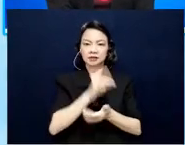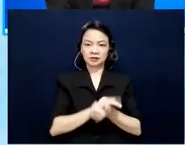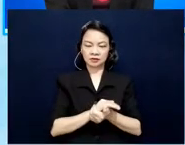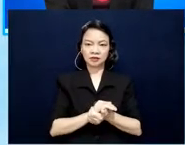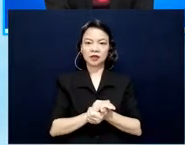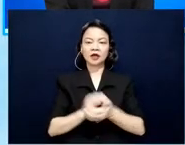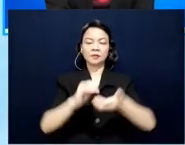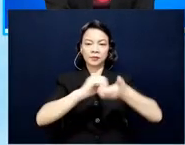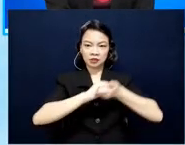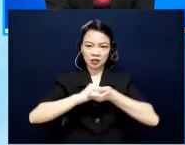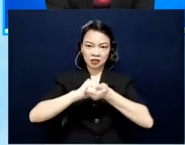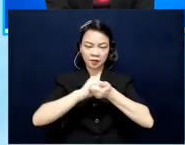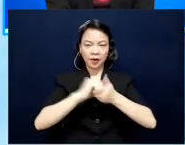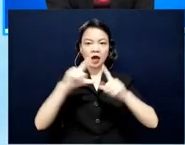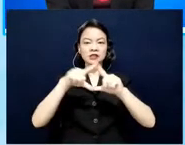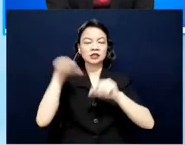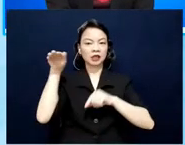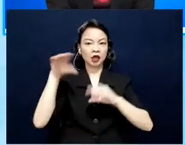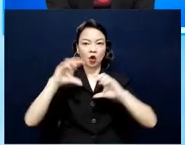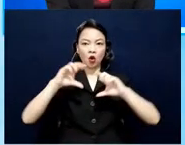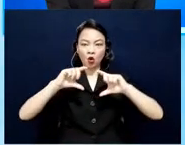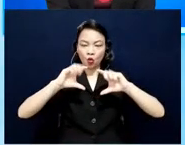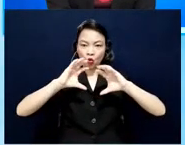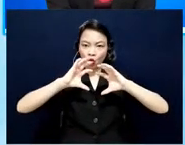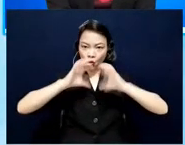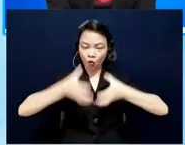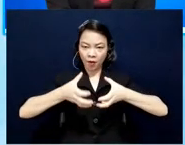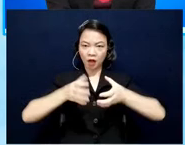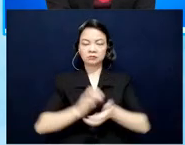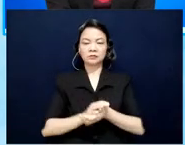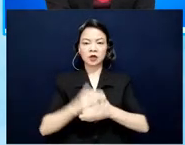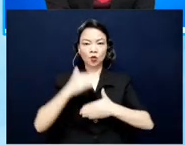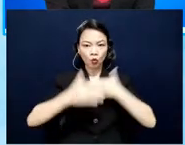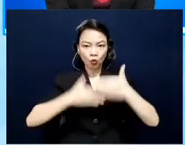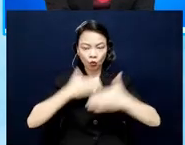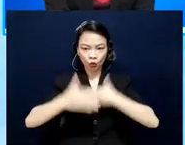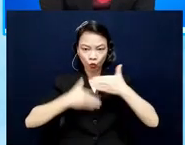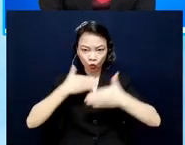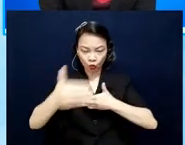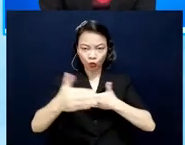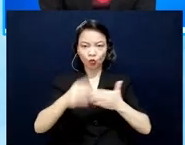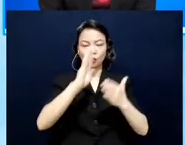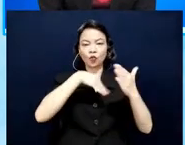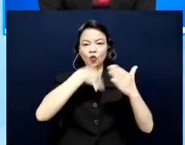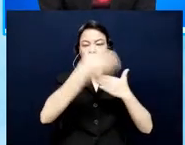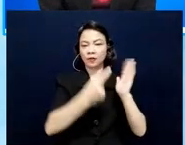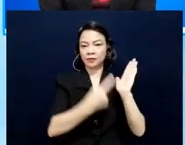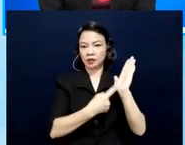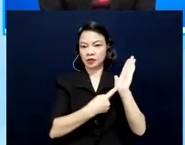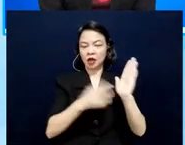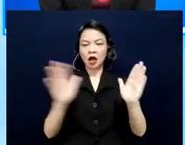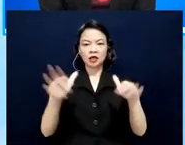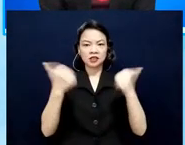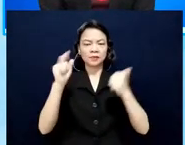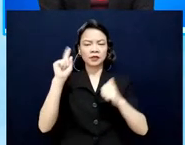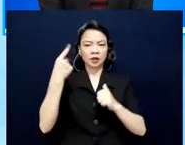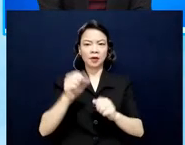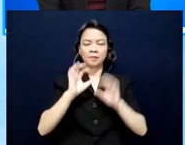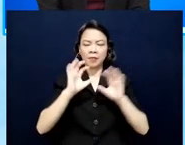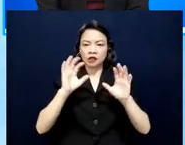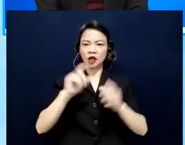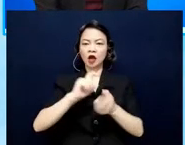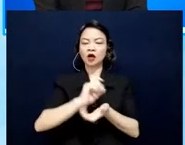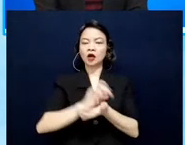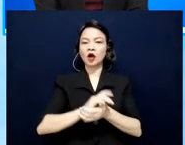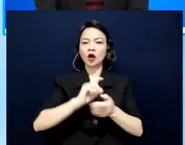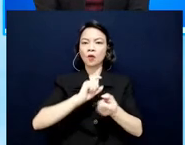Global, meneruskan program ini. Karena memang dari hasil yang pertama banyak sekali perubahan dari perilaku